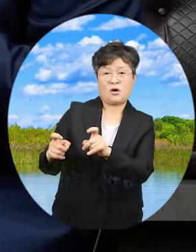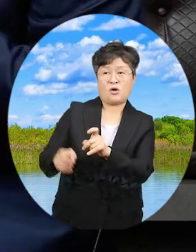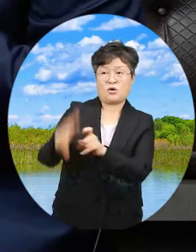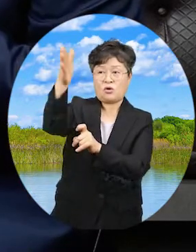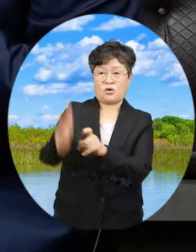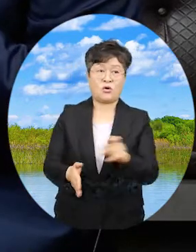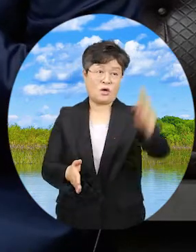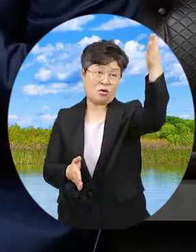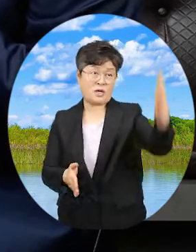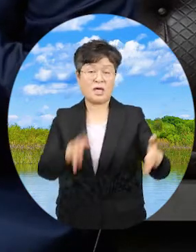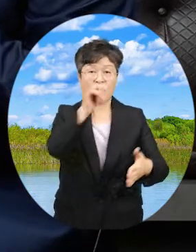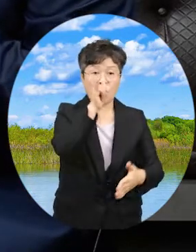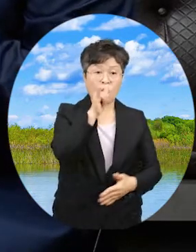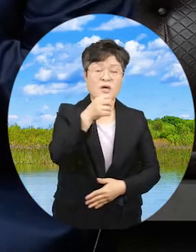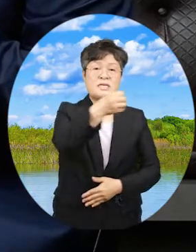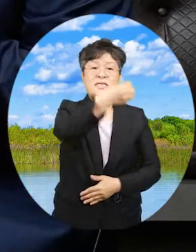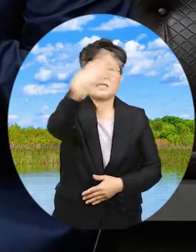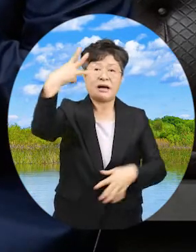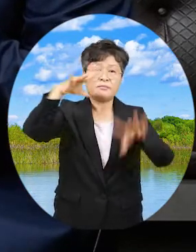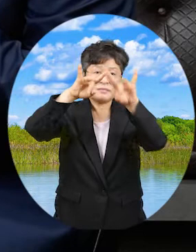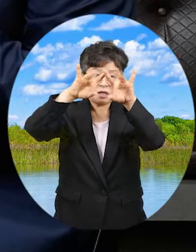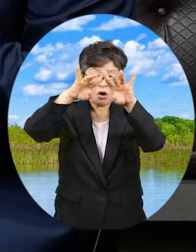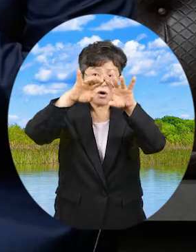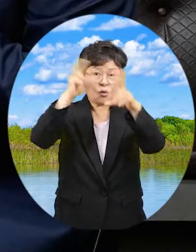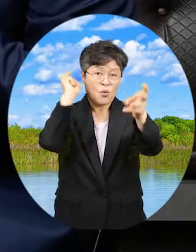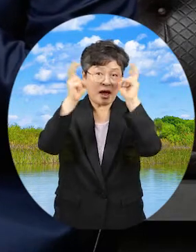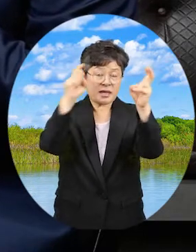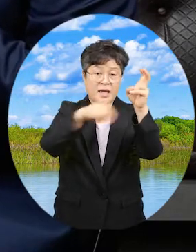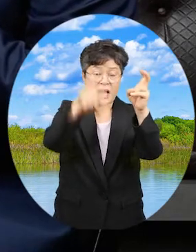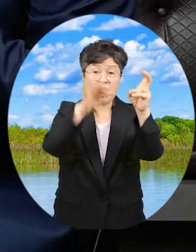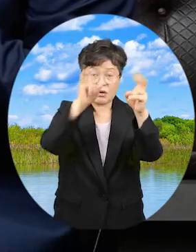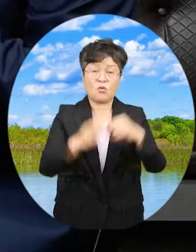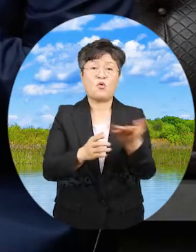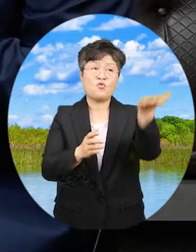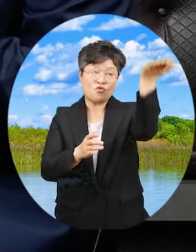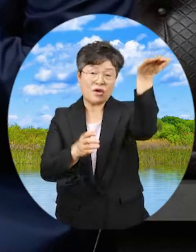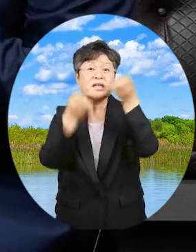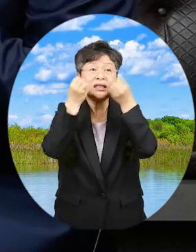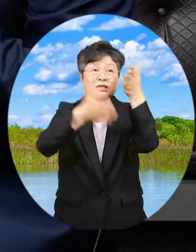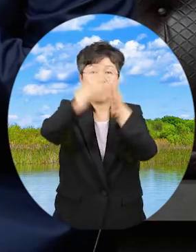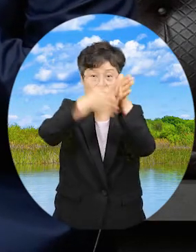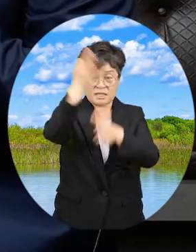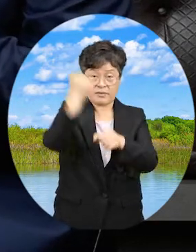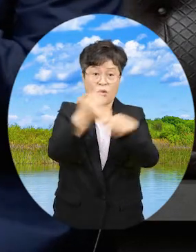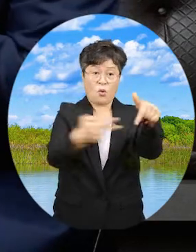가지 문제점도 있었고 그 전에도 문제점이 좀 있었을 것 같은데 원천천의 가장 큰 문제라고 생각되는 거는